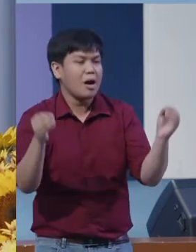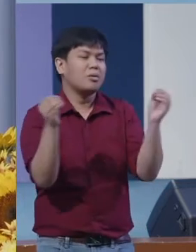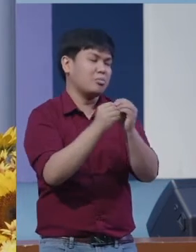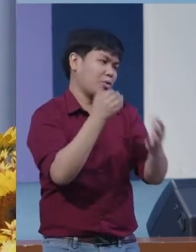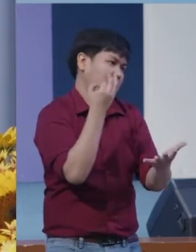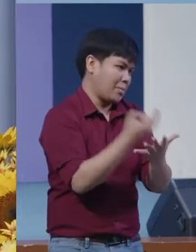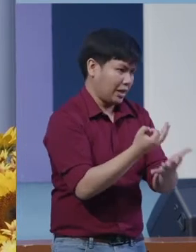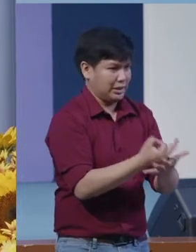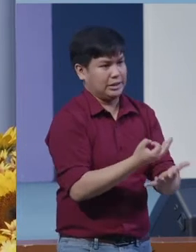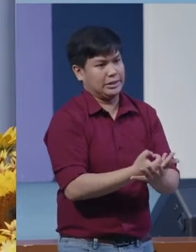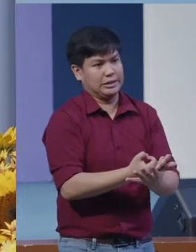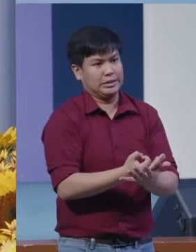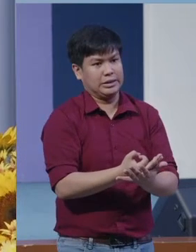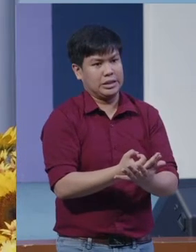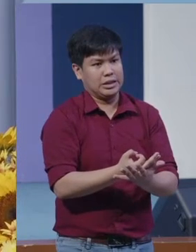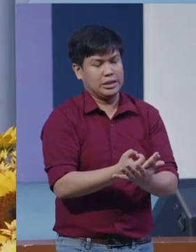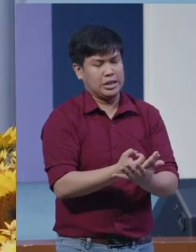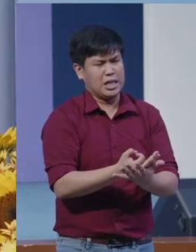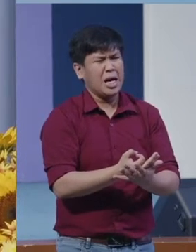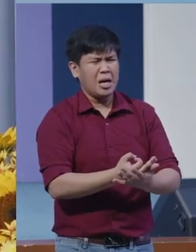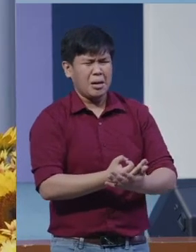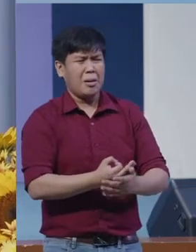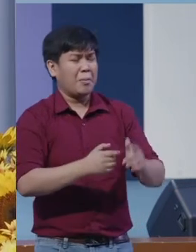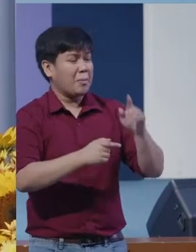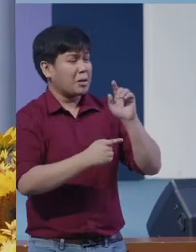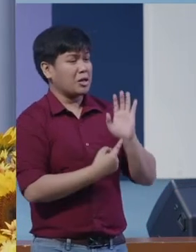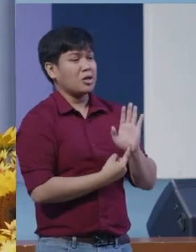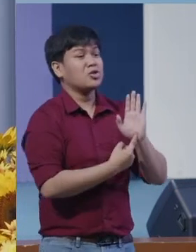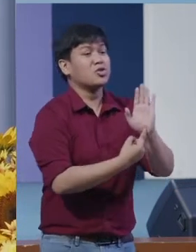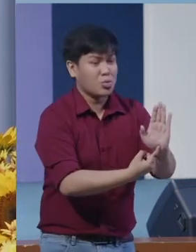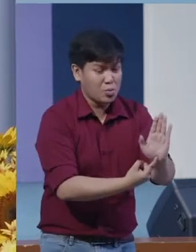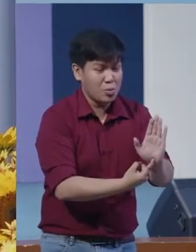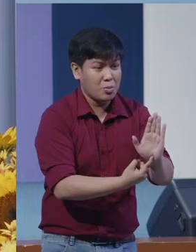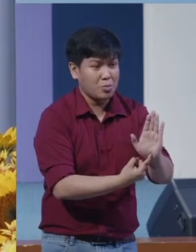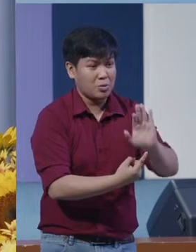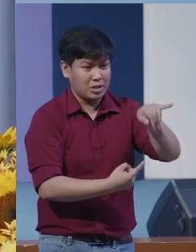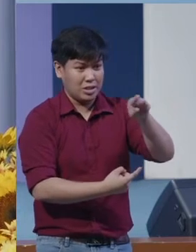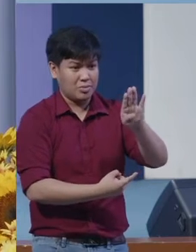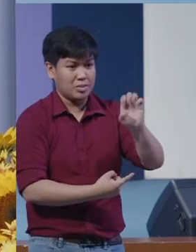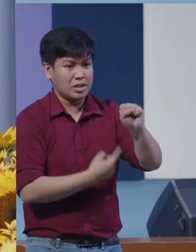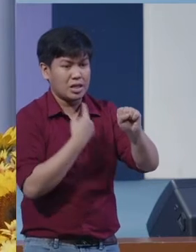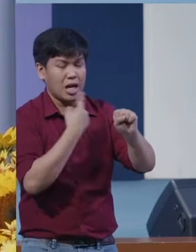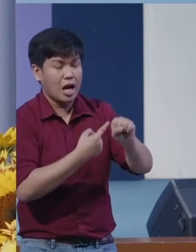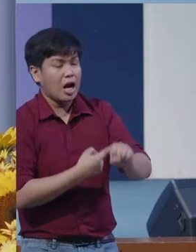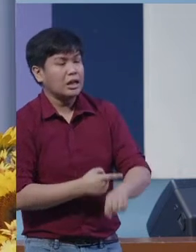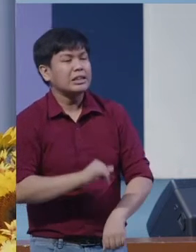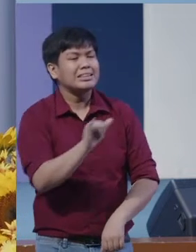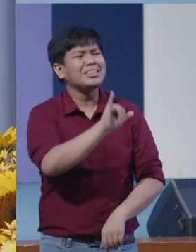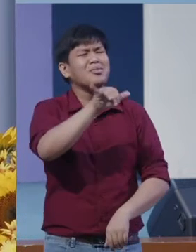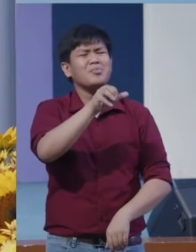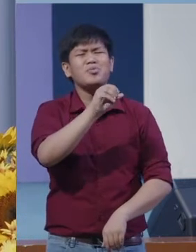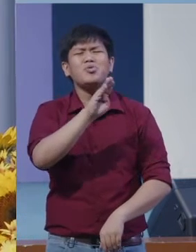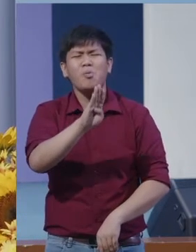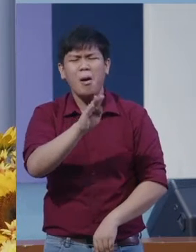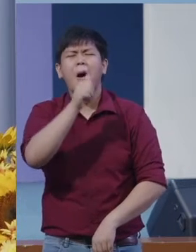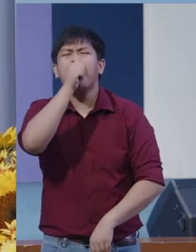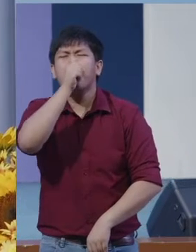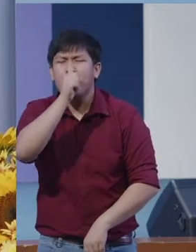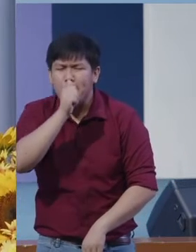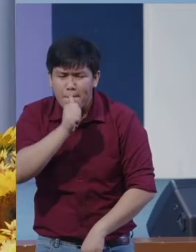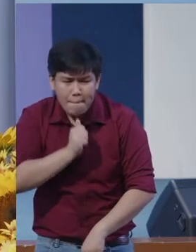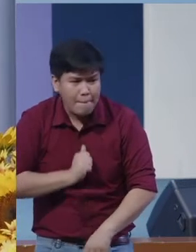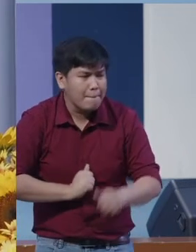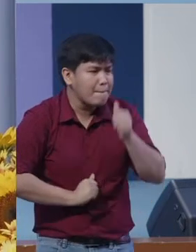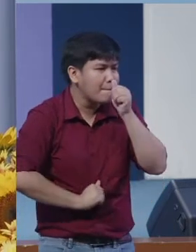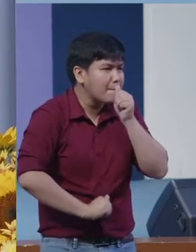kanyang katapatan. So sabi niya, sa mga sinusulatan niya, magpasensya lang kayo. At sa inyong pagpapasensya, ito ang kautusan.